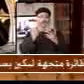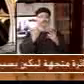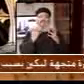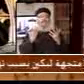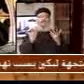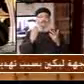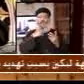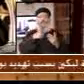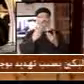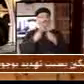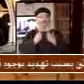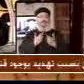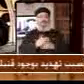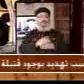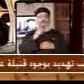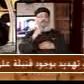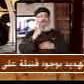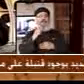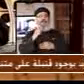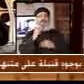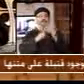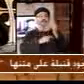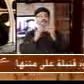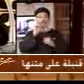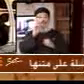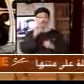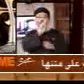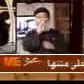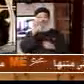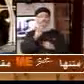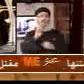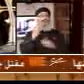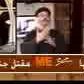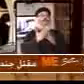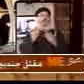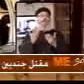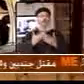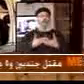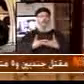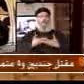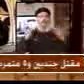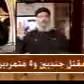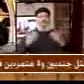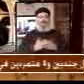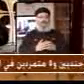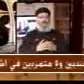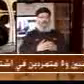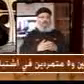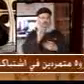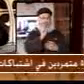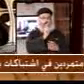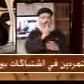بالظبط؟ أتاري هذه الكلمة أو هذا السؤال واسع جدا زي ما هشرح لكم.